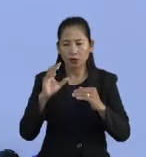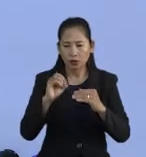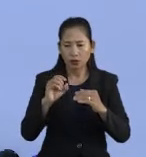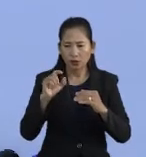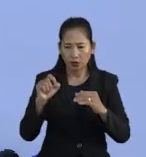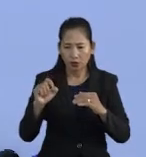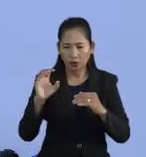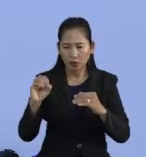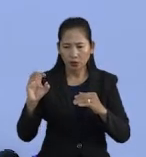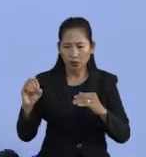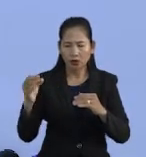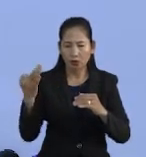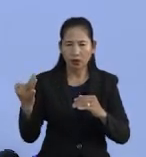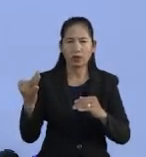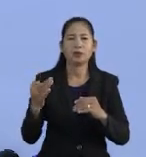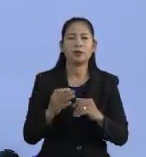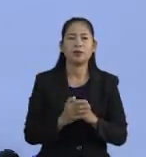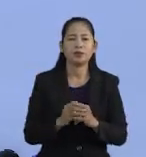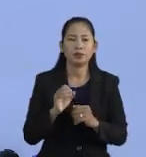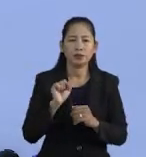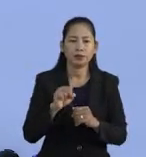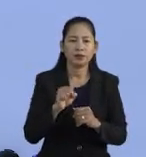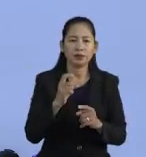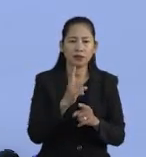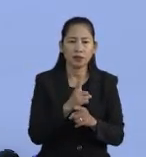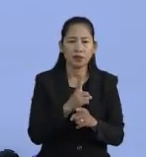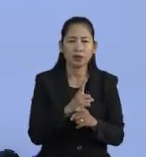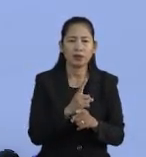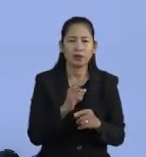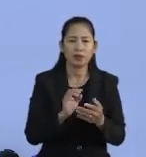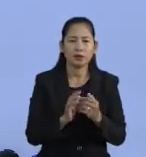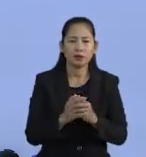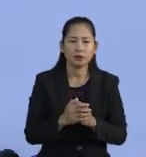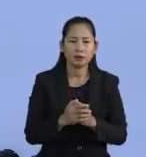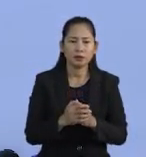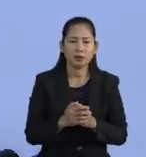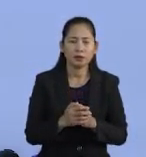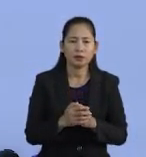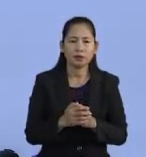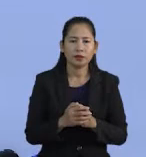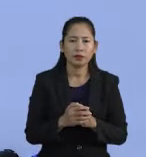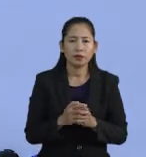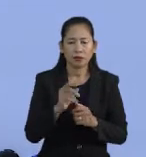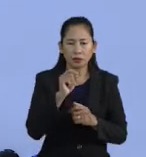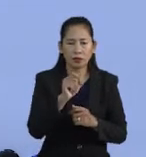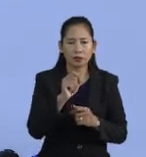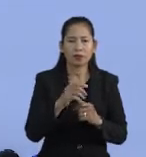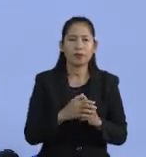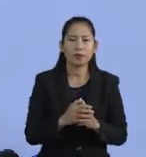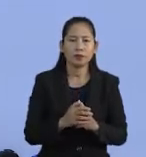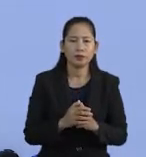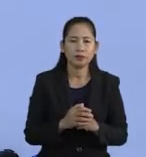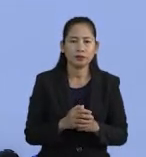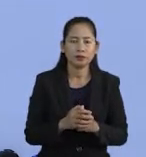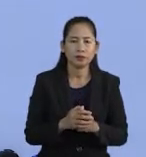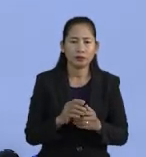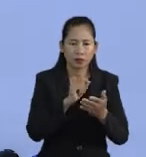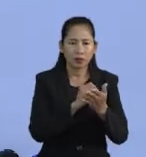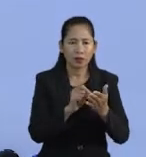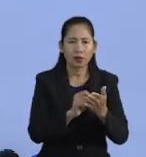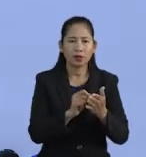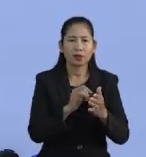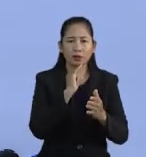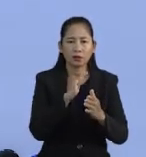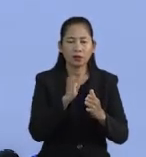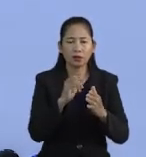sôn cho sôn sôn bầm bay nó con nè bà làm trái gái bà lấy những châu mà lo chuẩn loại như tiền này con nè cứ so sẽ